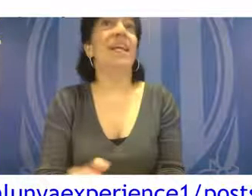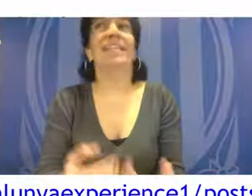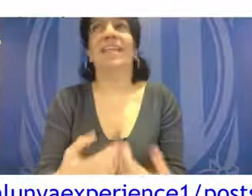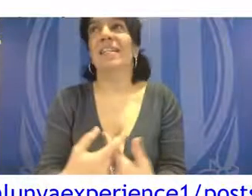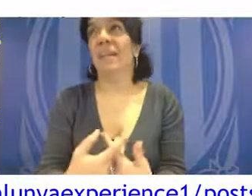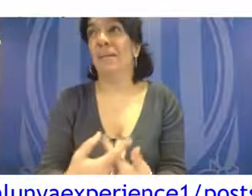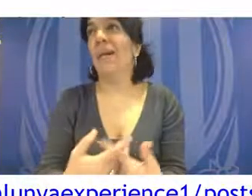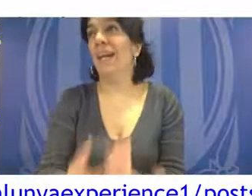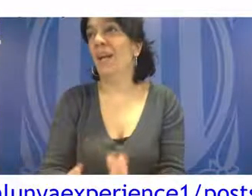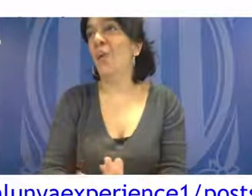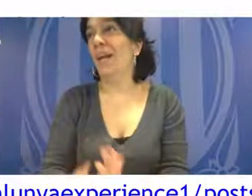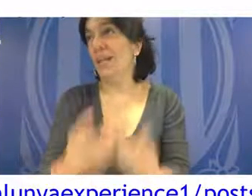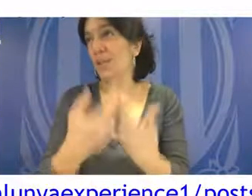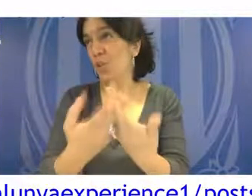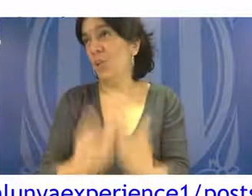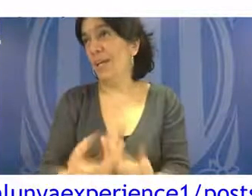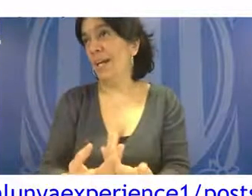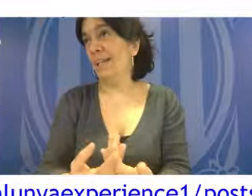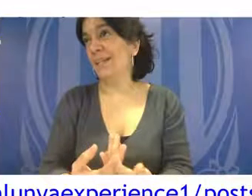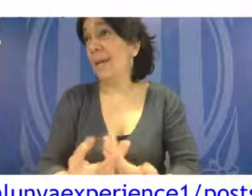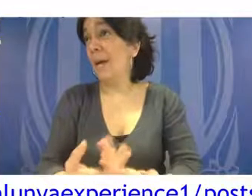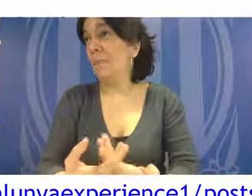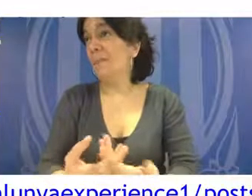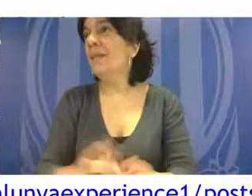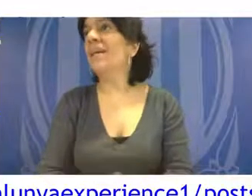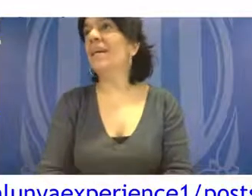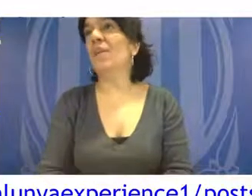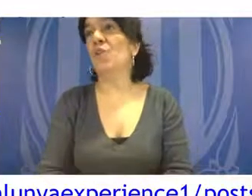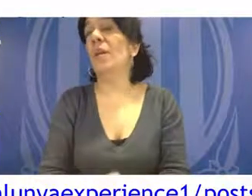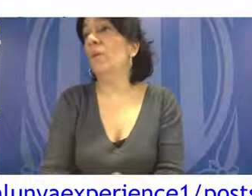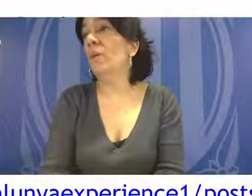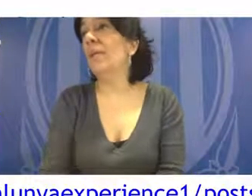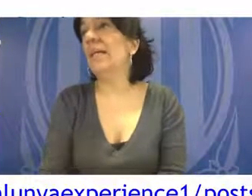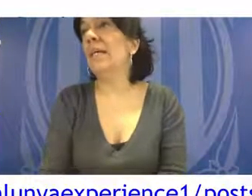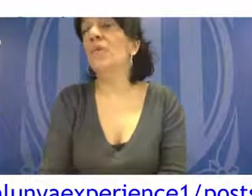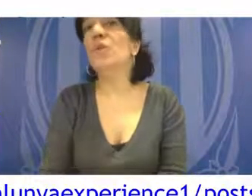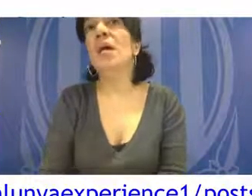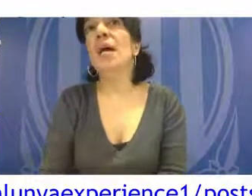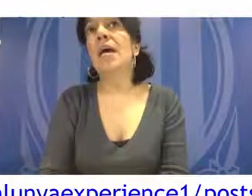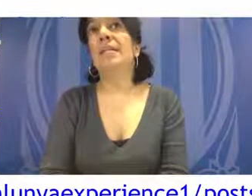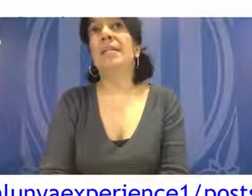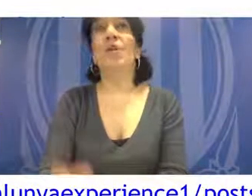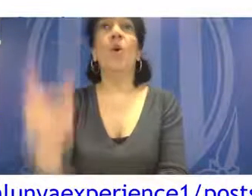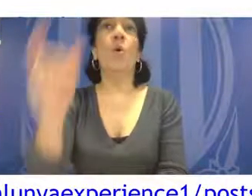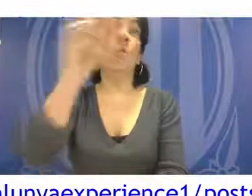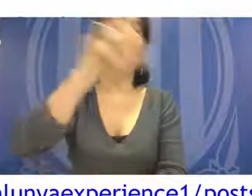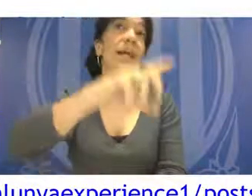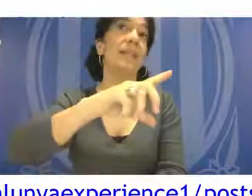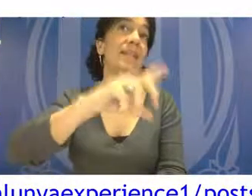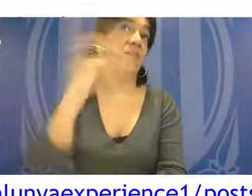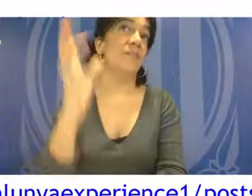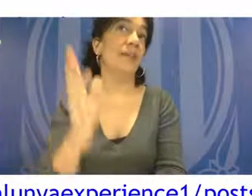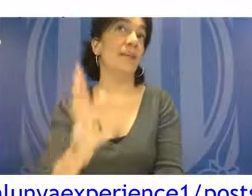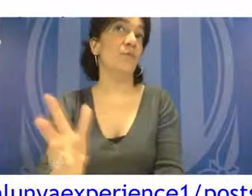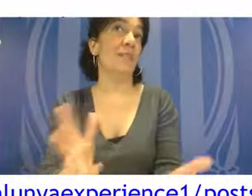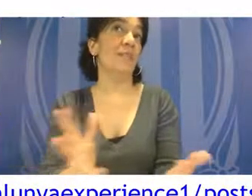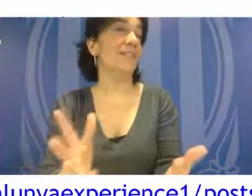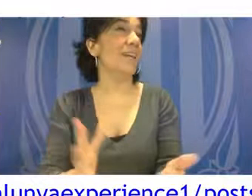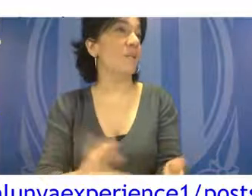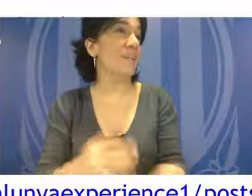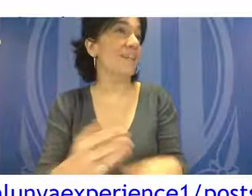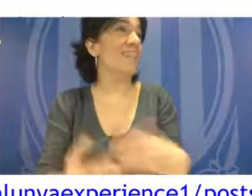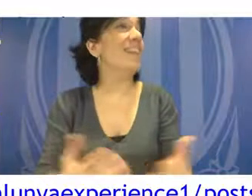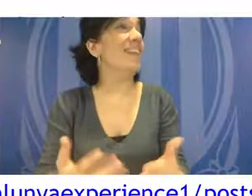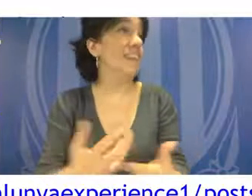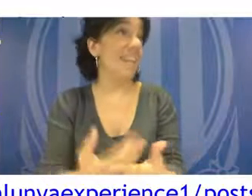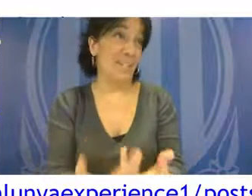són les que ens demanen alhora els nostres caps, que són el número de seguidors, sinó una altra xifra que nosaltres és la que